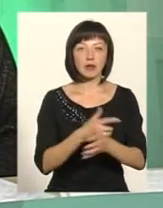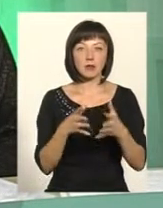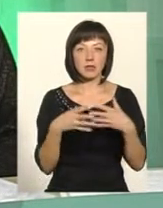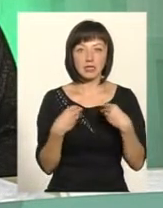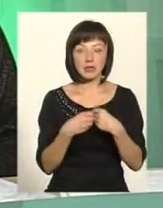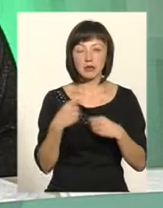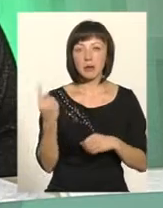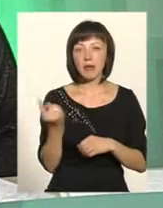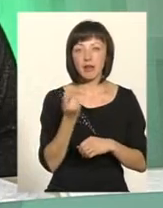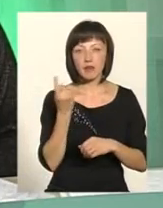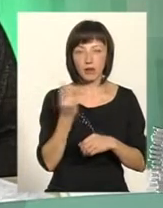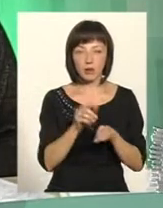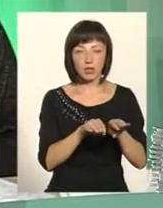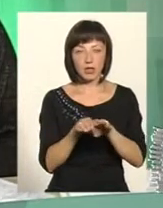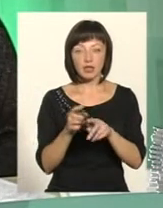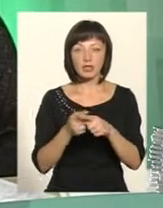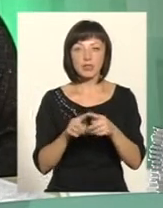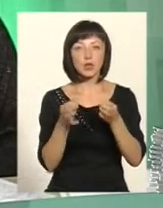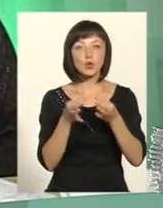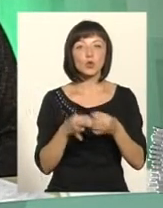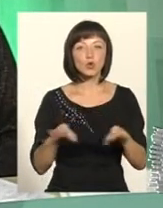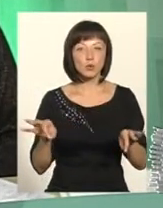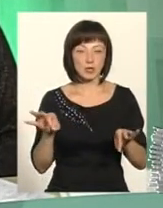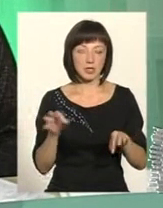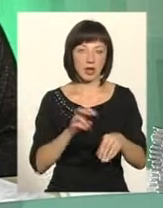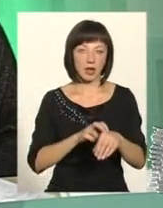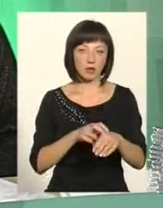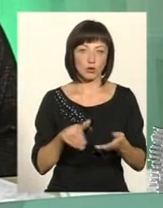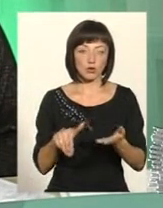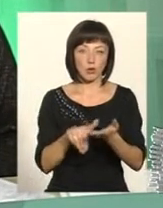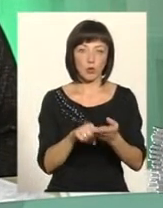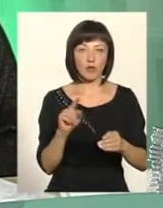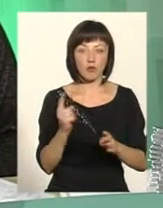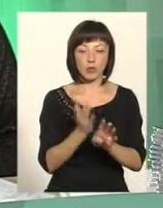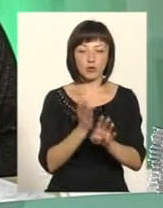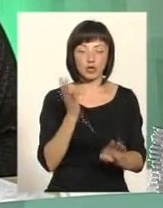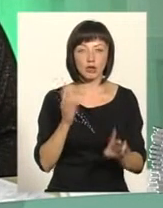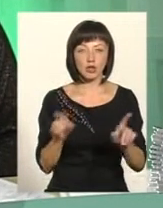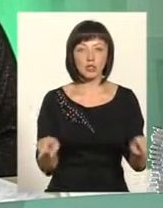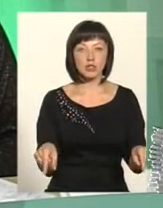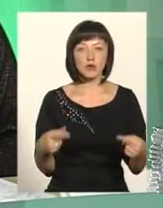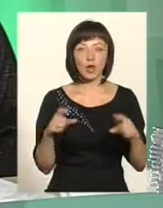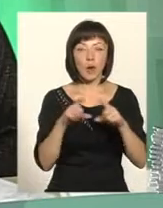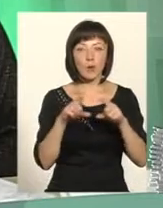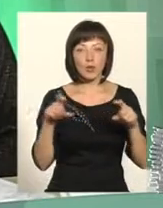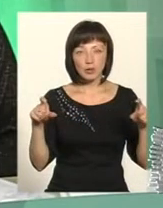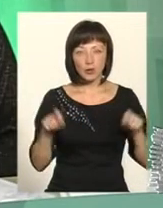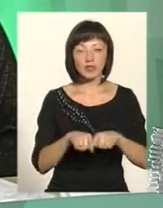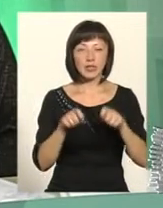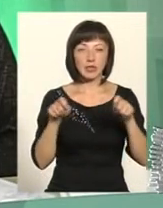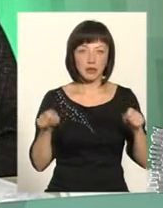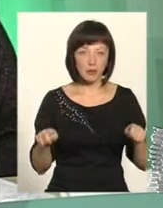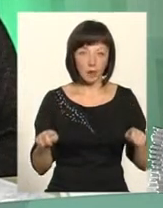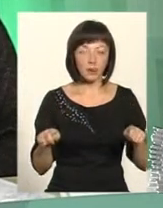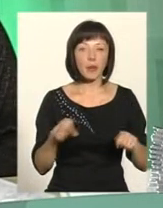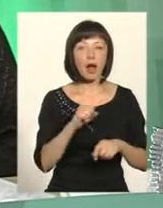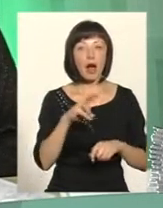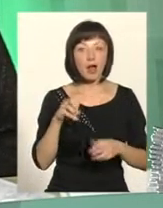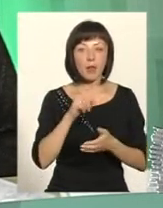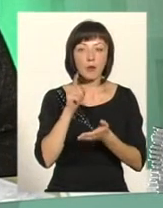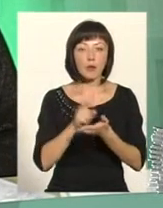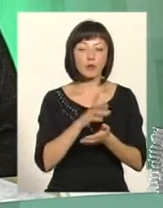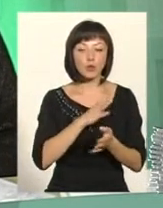первинної медицини – це доступність лікарської допомоги. В першу чергу – це от створення амбулаторій, так, створення, відкриття амбулаторій. Але вони мають